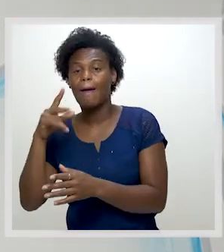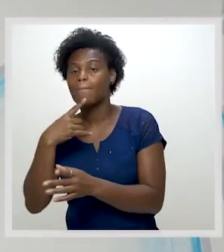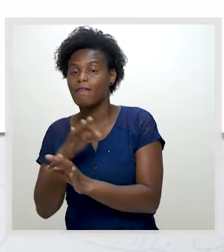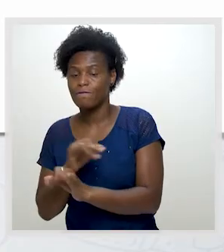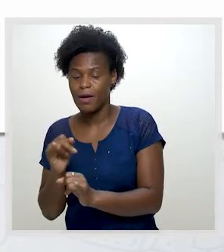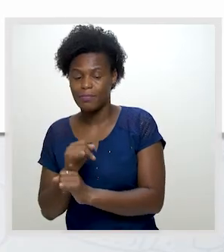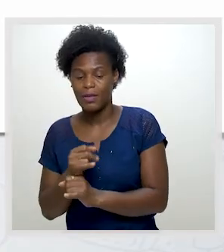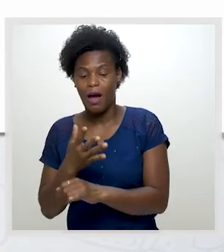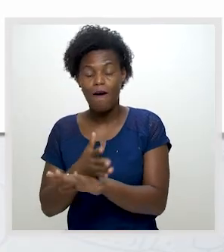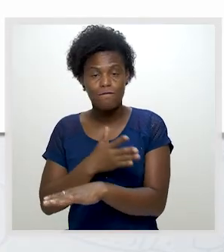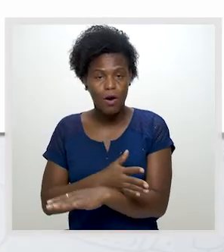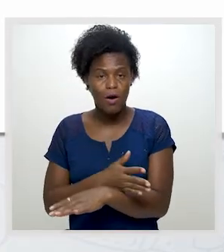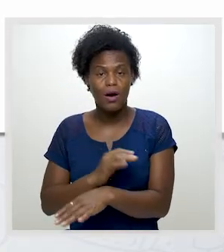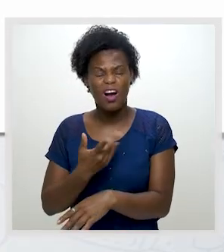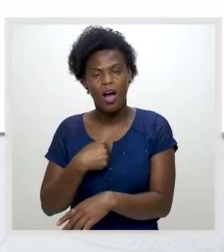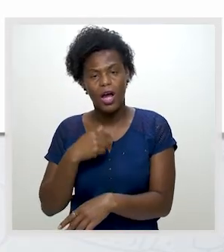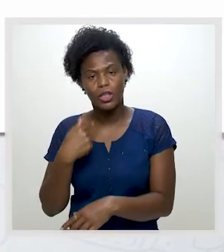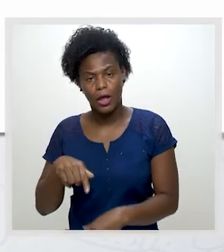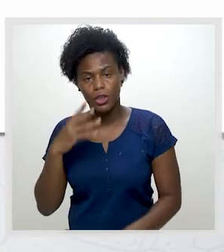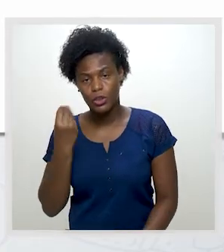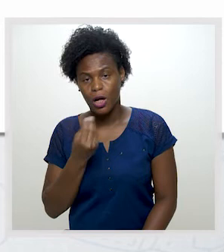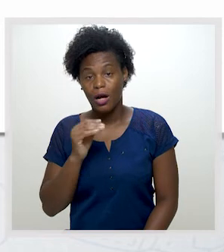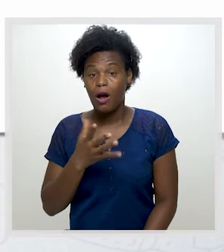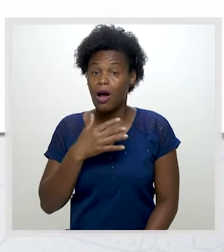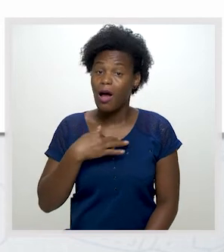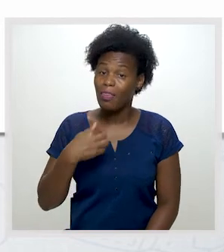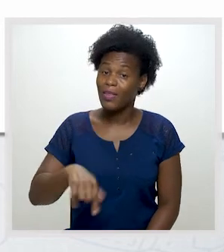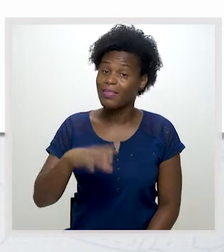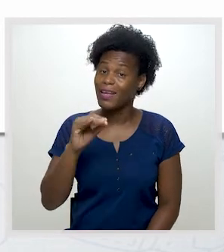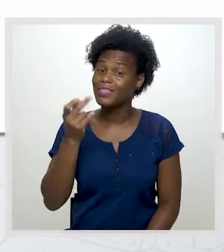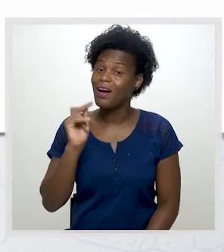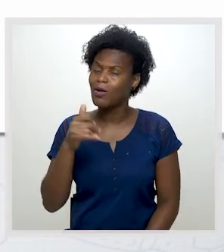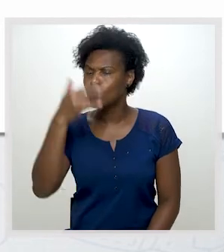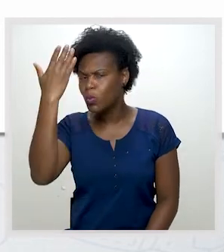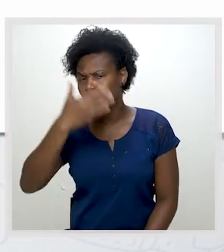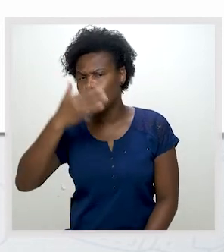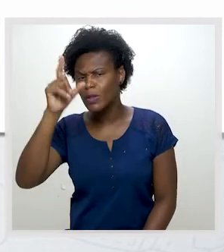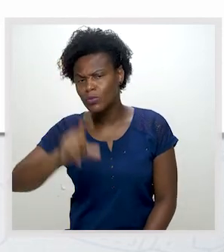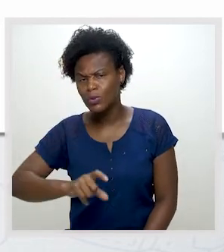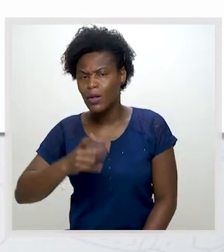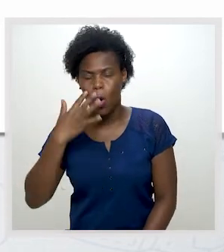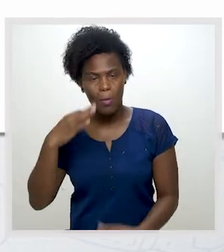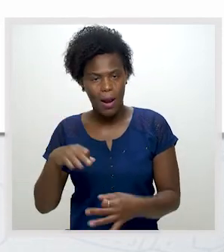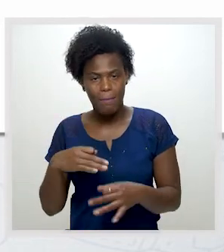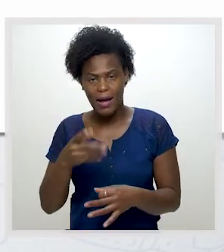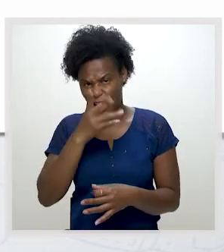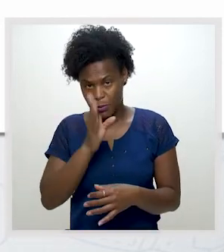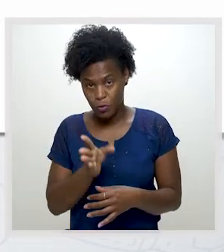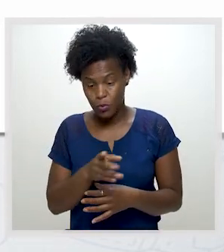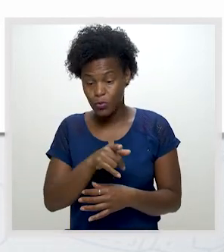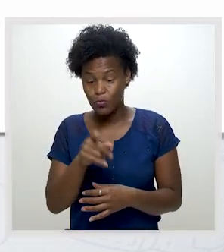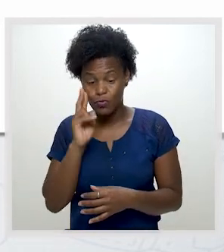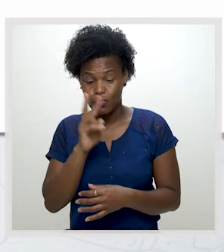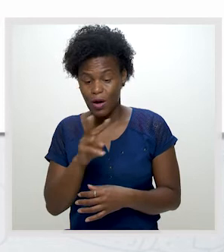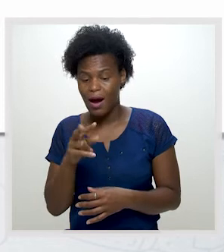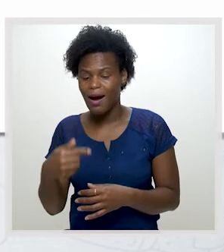l'imparfait. Avant, quand j'étais jeune, quand j'avais 10 ans, tous les jours, normalement, d'habitude, et